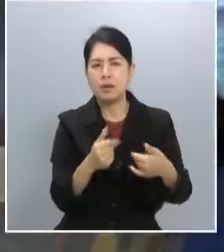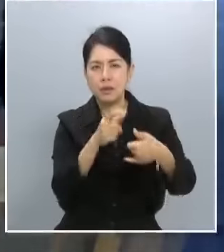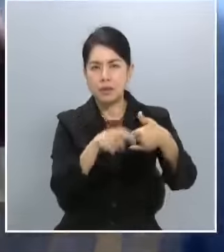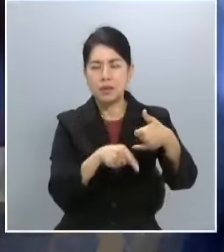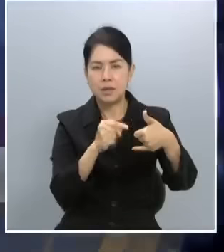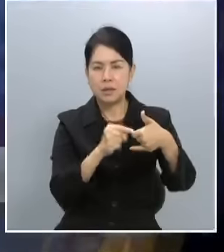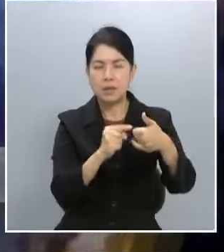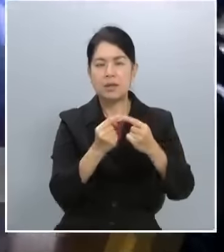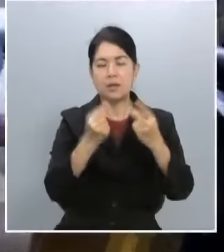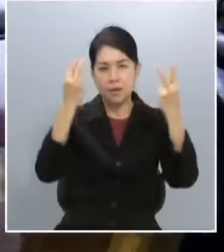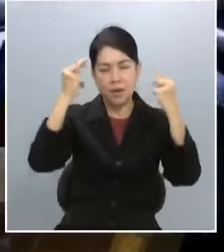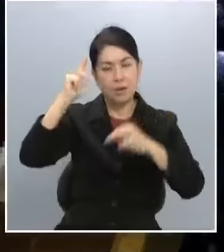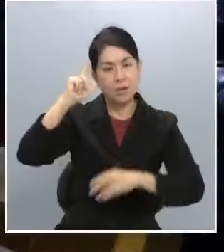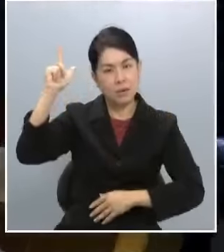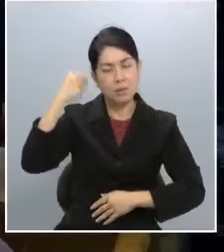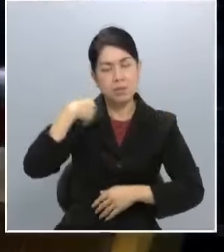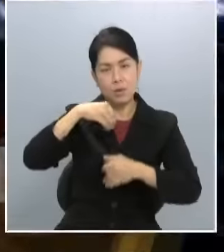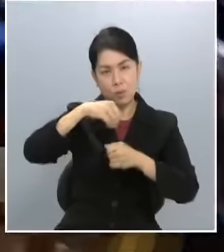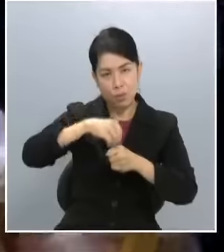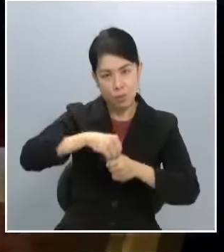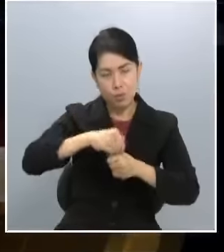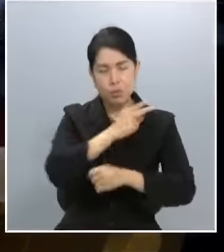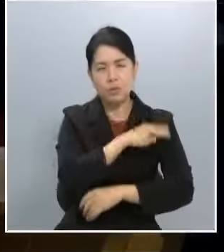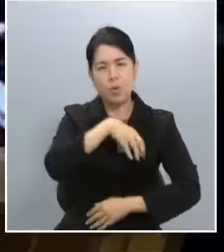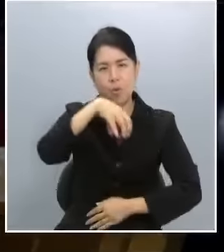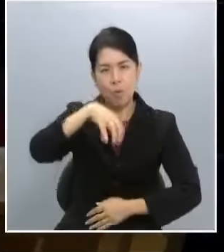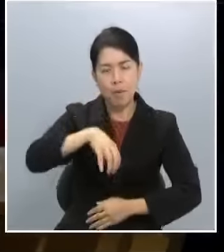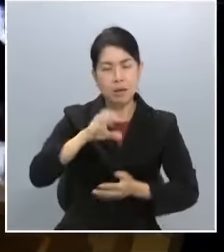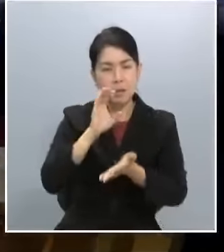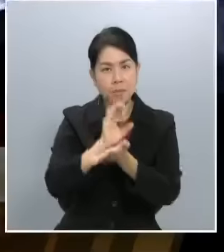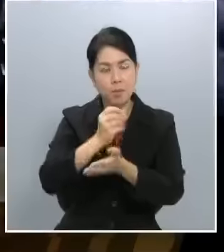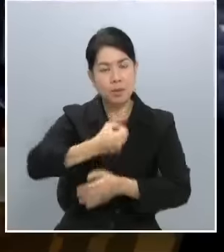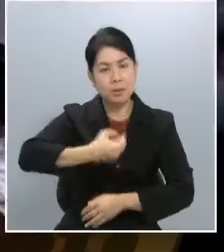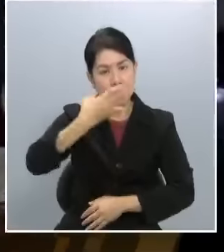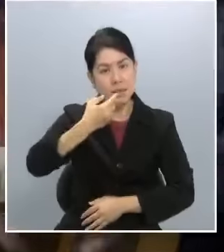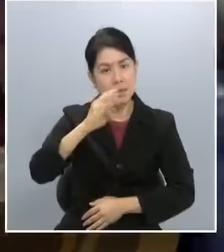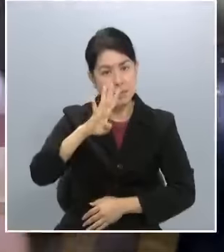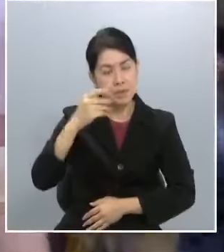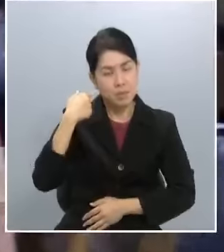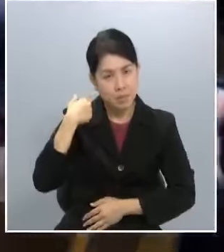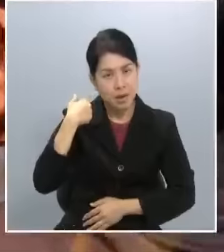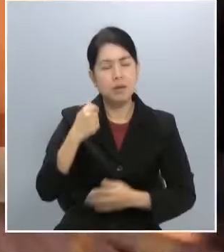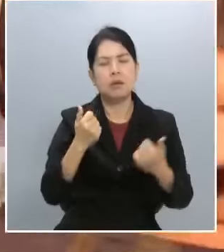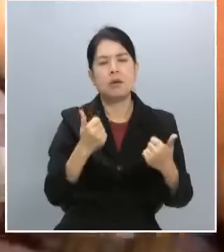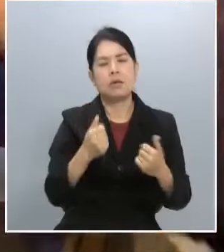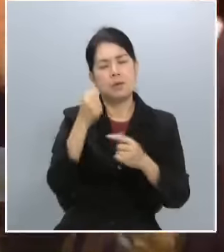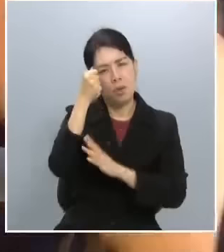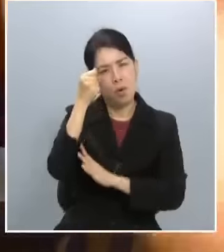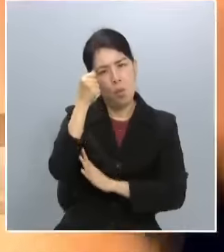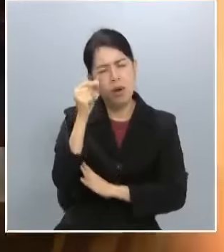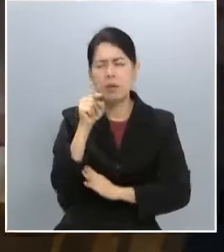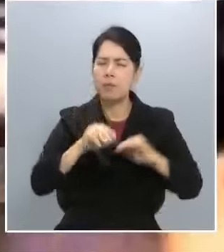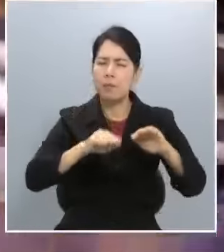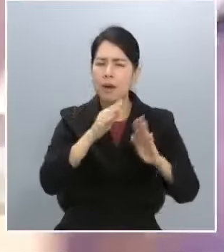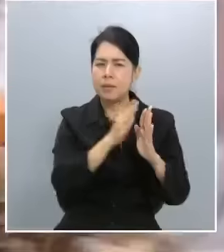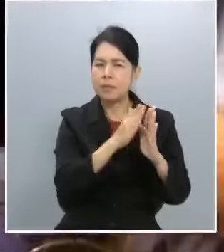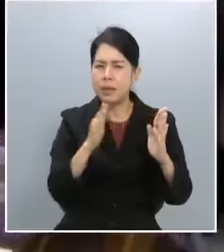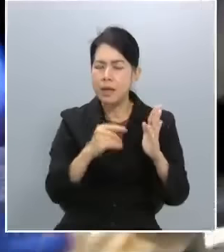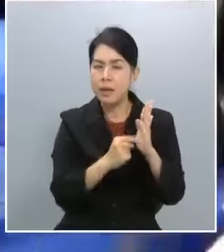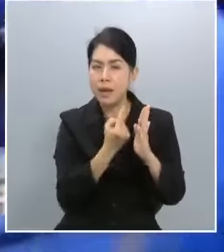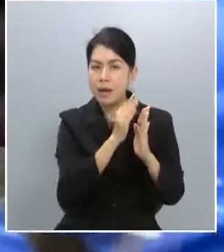จริงหรือไม่ซึ่งขณะนี้อย่างที่เราทราบกันถึงวันนี้ก็142วันแล้วนะครับที่รักษ